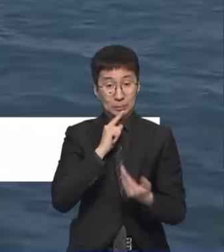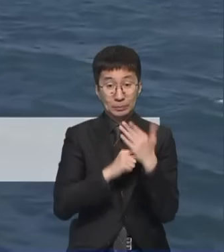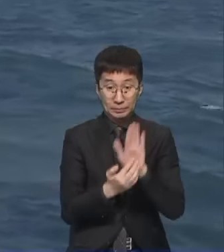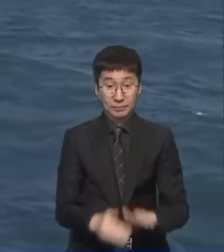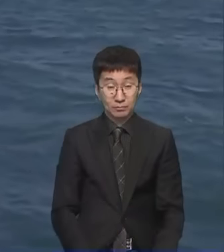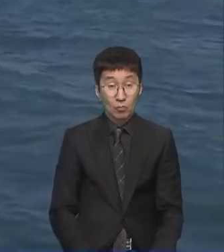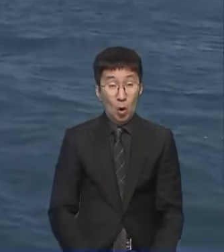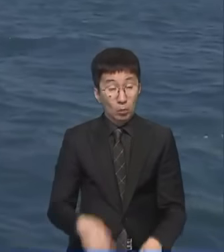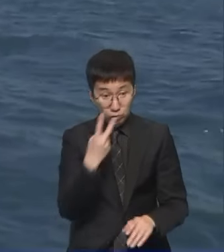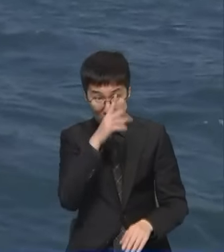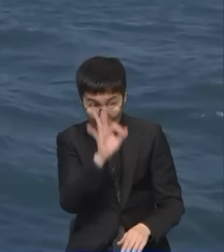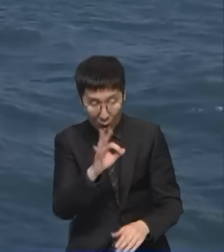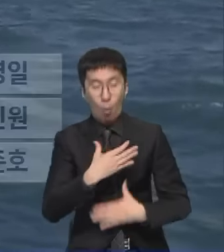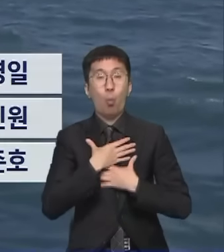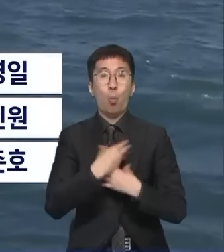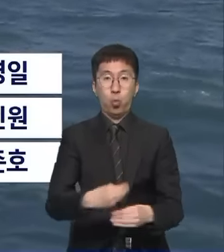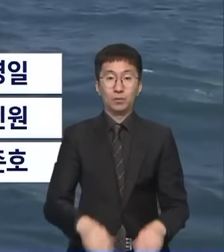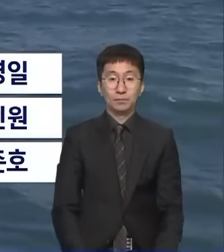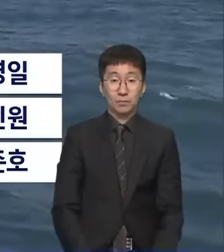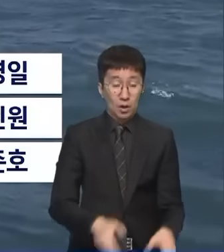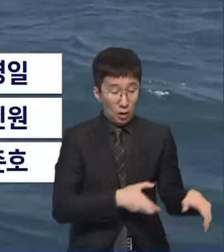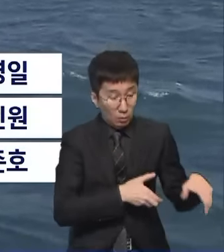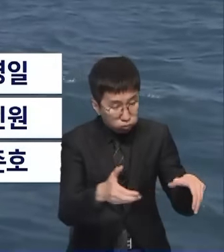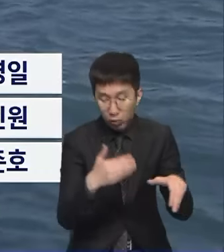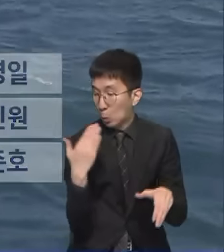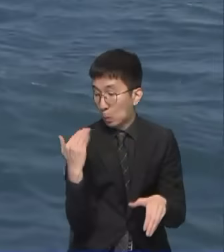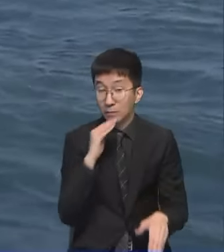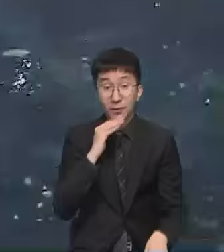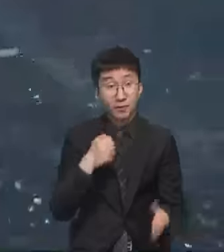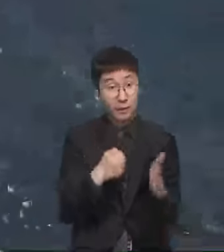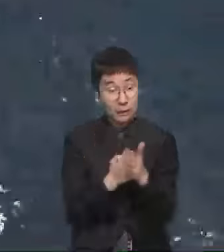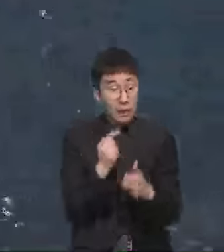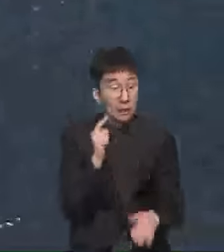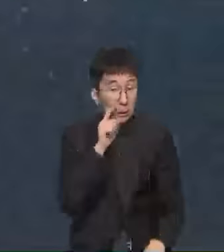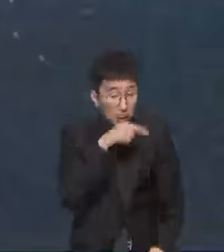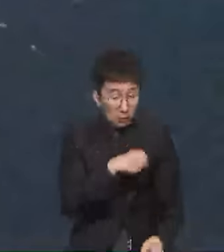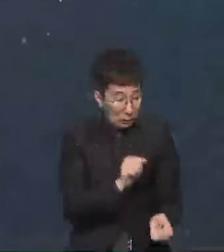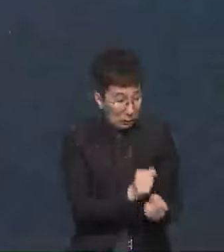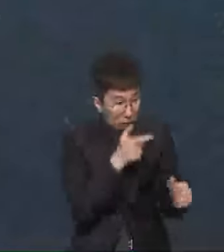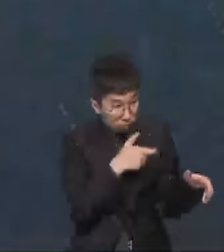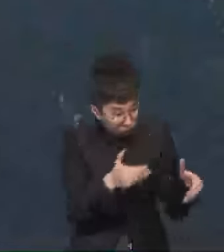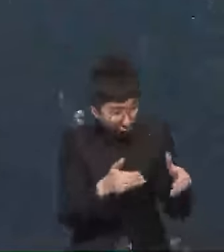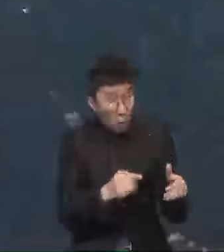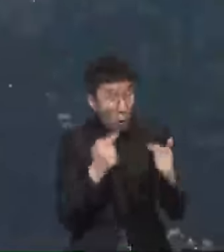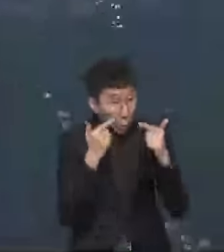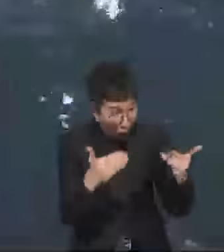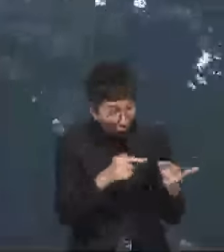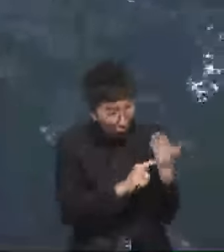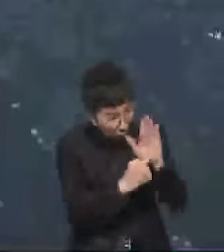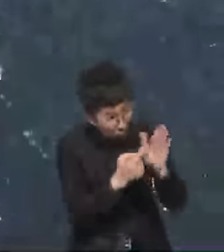확인되었습니다. 다만 아직 방류 초기인 만큼 오염수의 영향을 분석하려면 상당한 시간이 필요합니다.